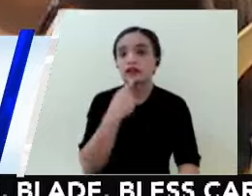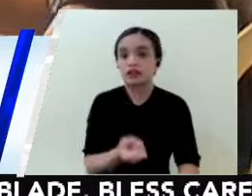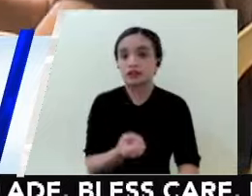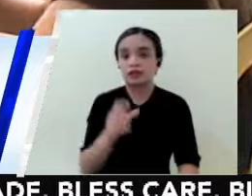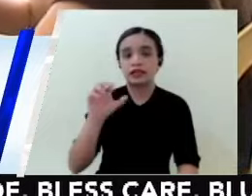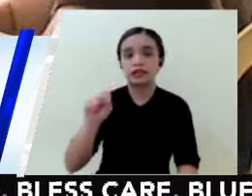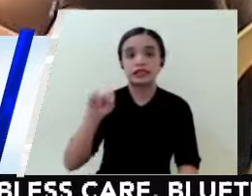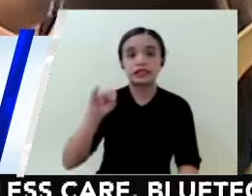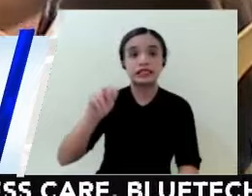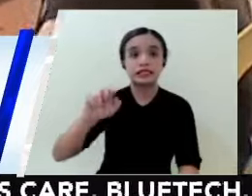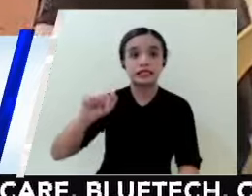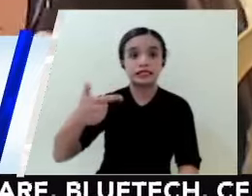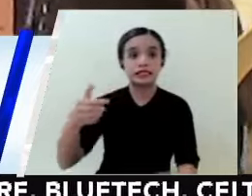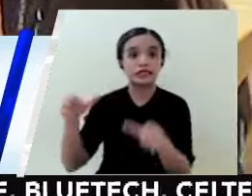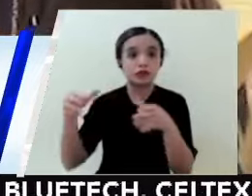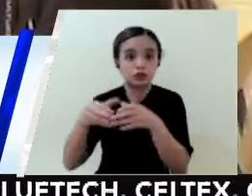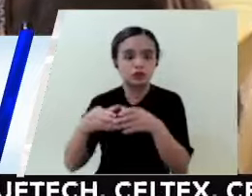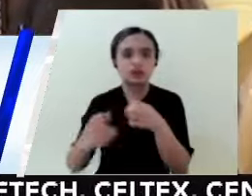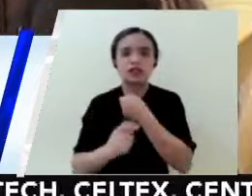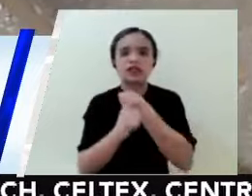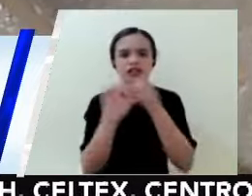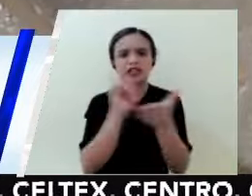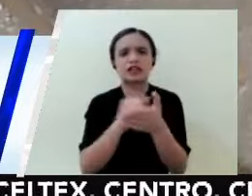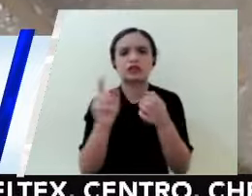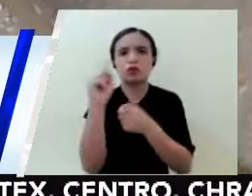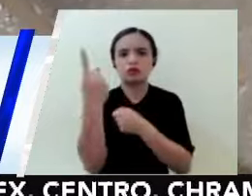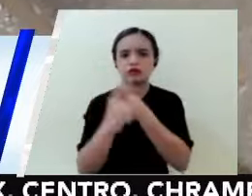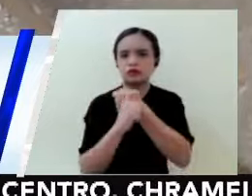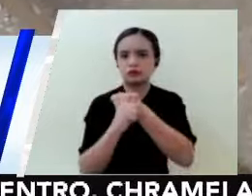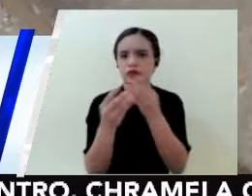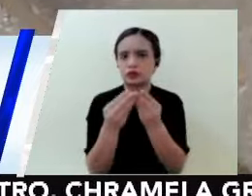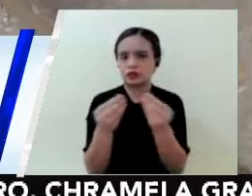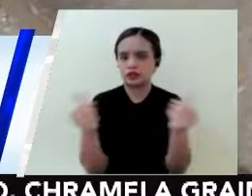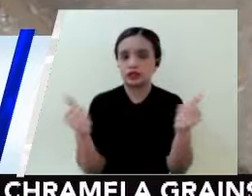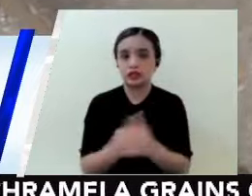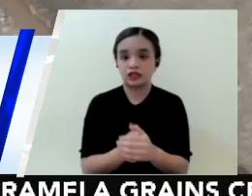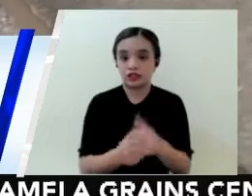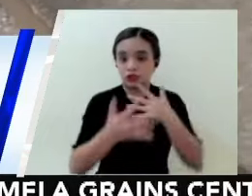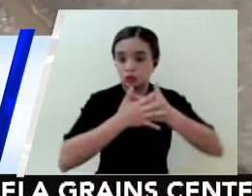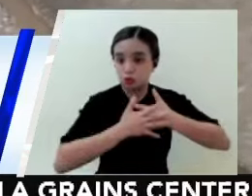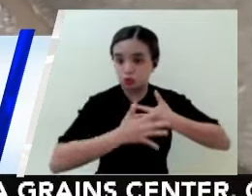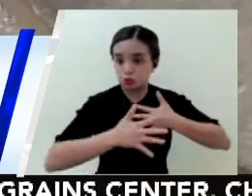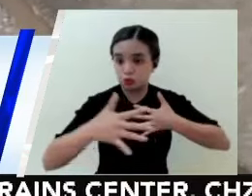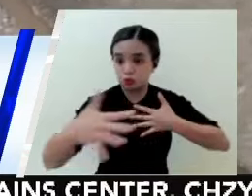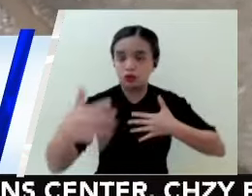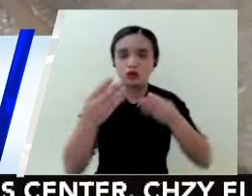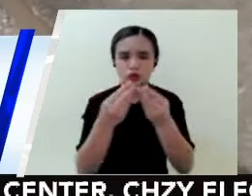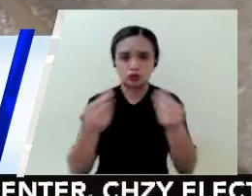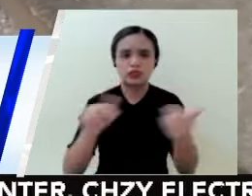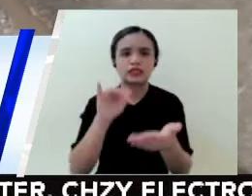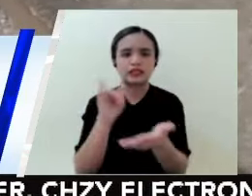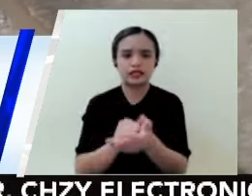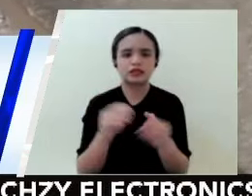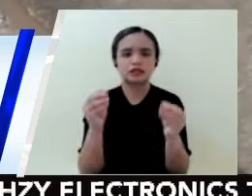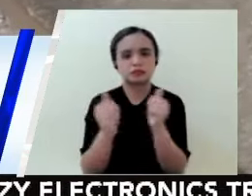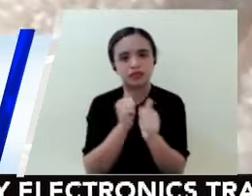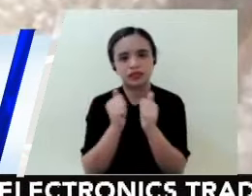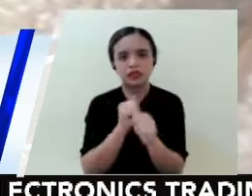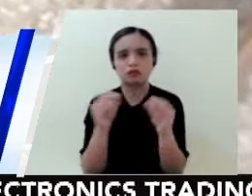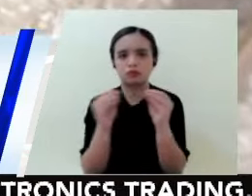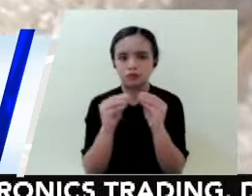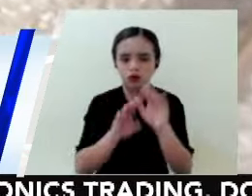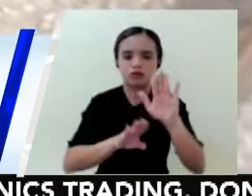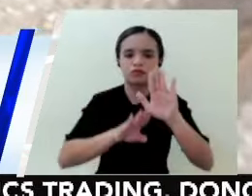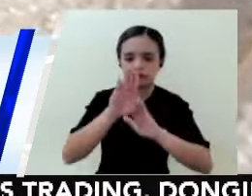SINAG, pansamantalang solusyon lang ito. Ang pangmatagalang solusyon pa rin daw ay pagpapalakas sa sektor ng agrikultura